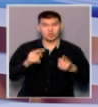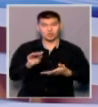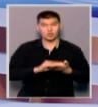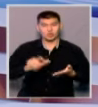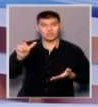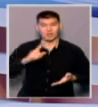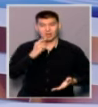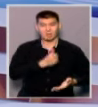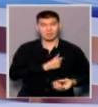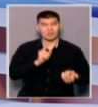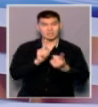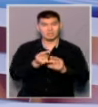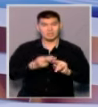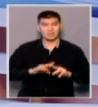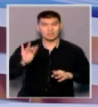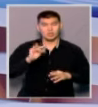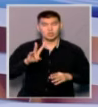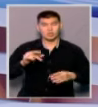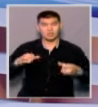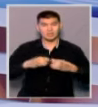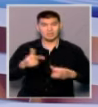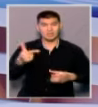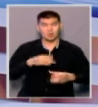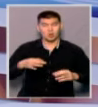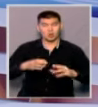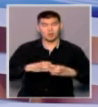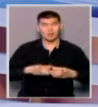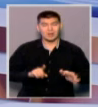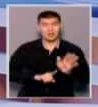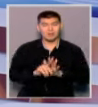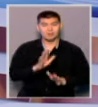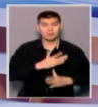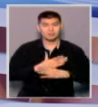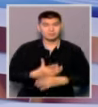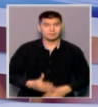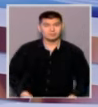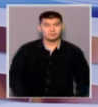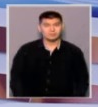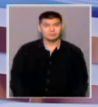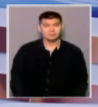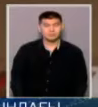ғалымдар бас қосты. Оған Нұр Отан партиясы Атырау облыстық филиалы мұрындық болды.